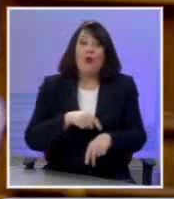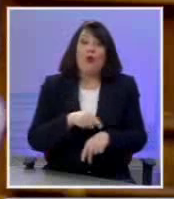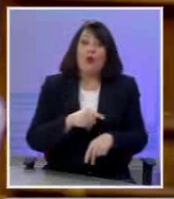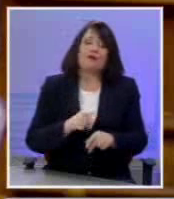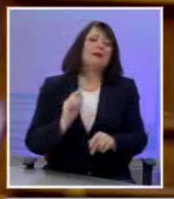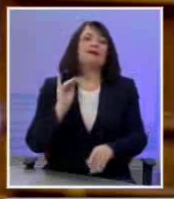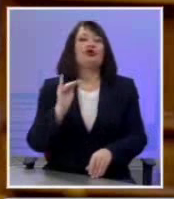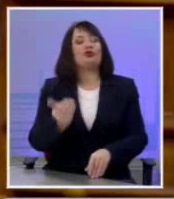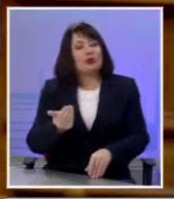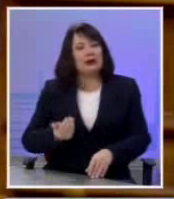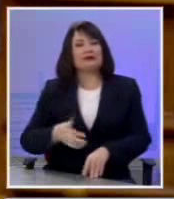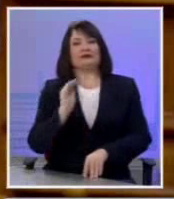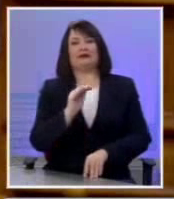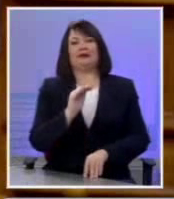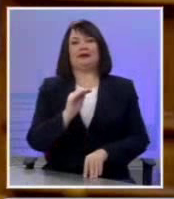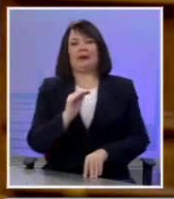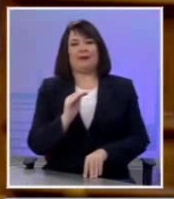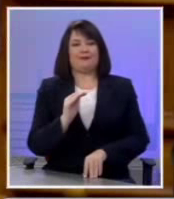εγκαίρως έχουμε ζητήσει